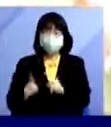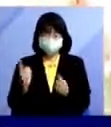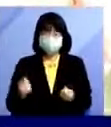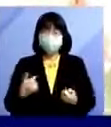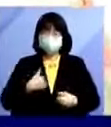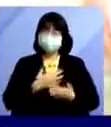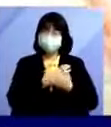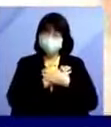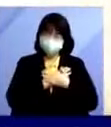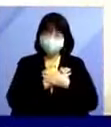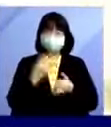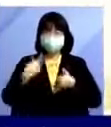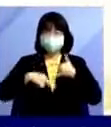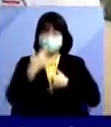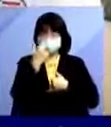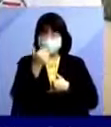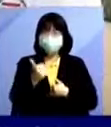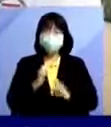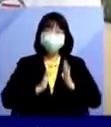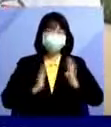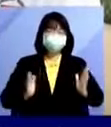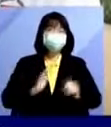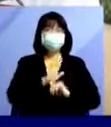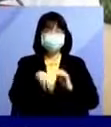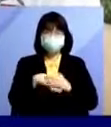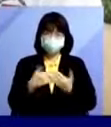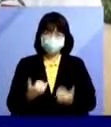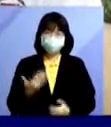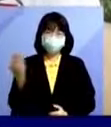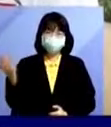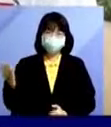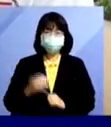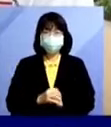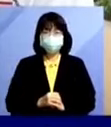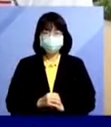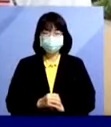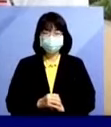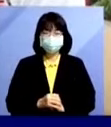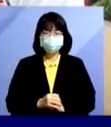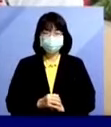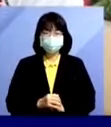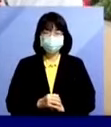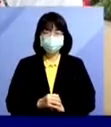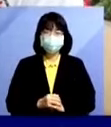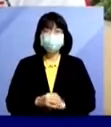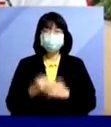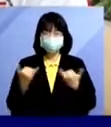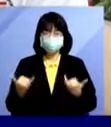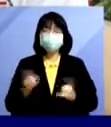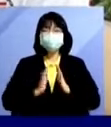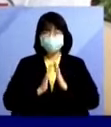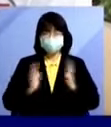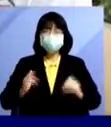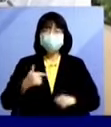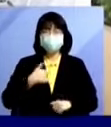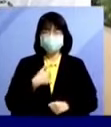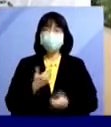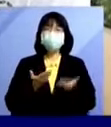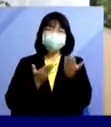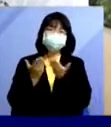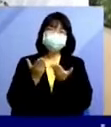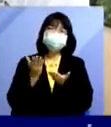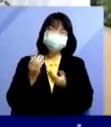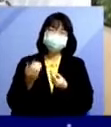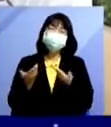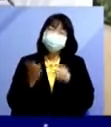เป็นกำลังใจให้ในวันนี้นะครับ กลับไปฟังเสียงสัมภาษณ์นักรบชุดขาวครับ ที่ได้ทำงานรับใช้ประเทศชาตินะครับไปช่วยเหลือ